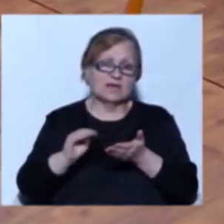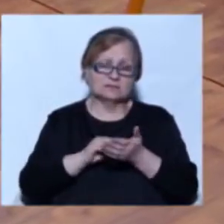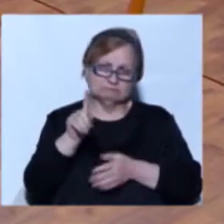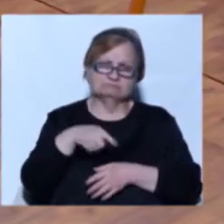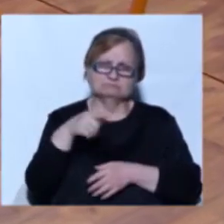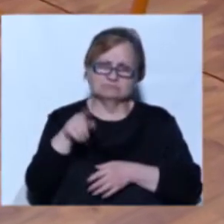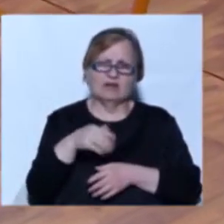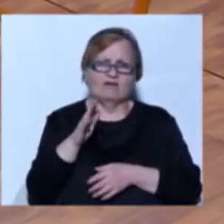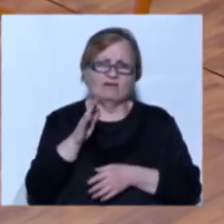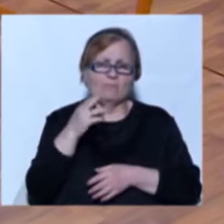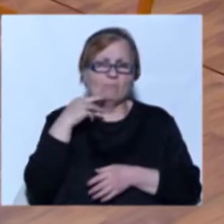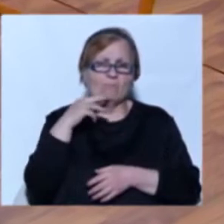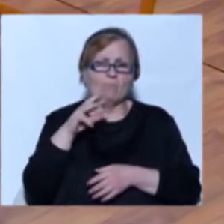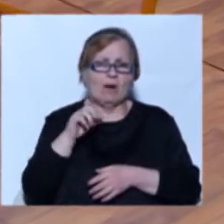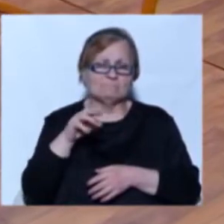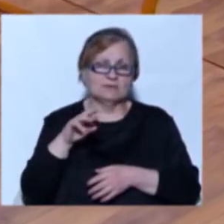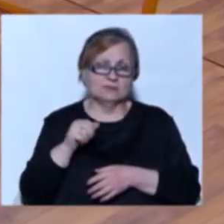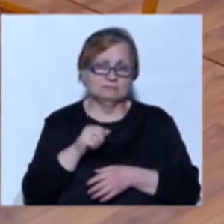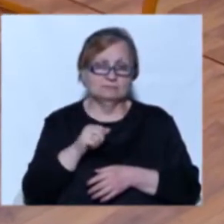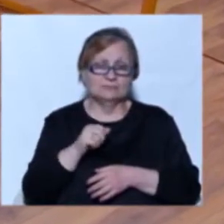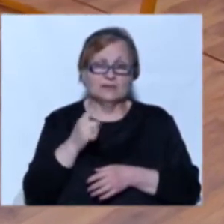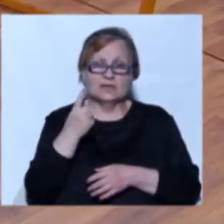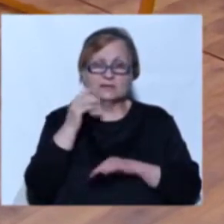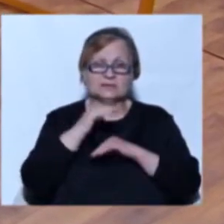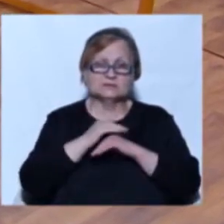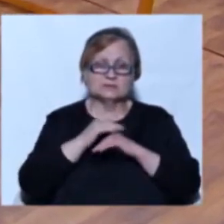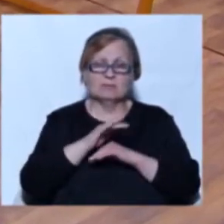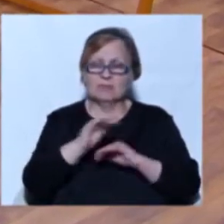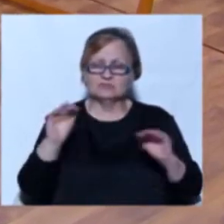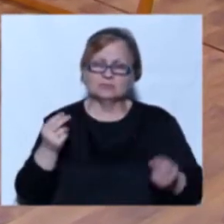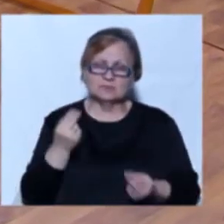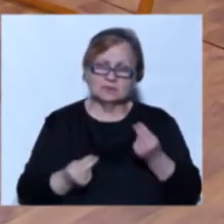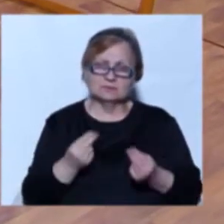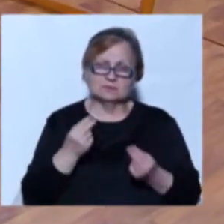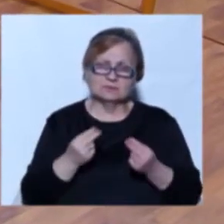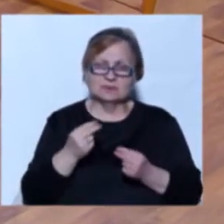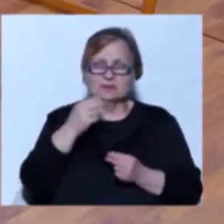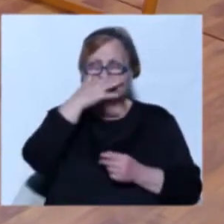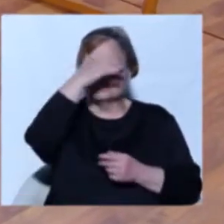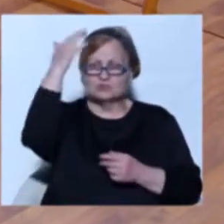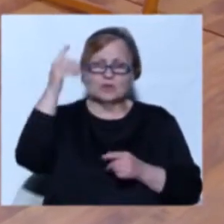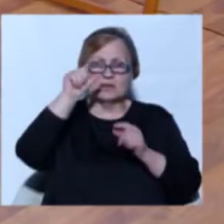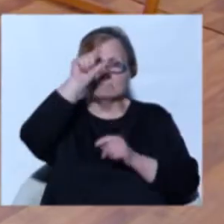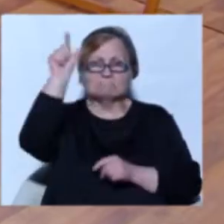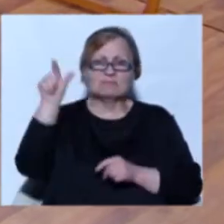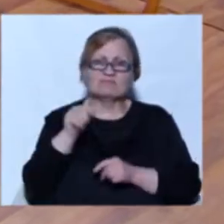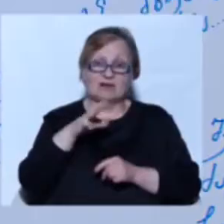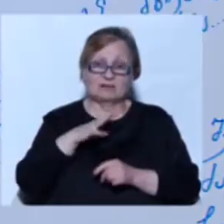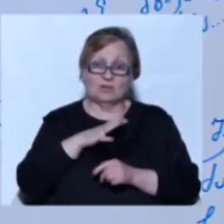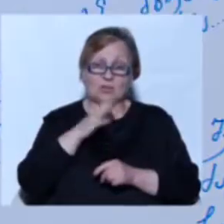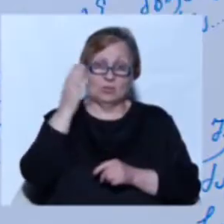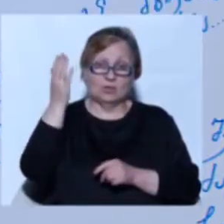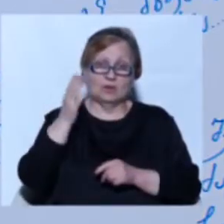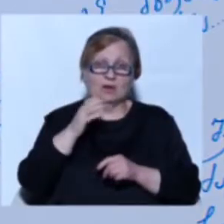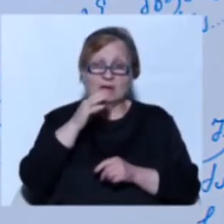ხოლმე. და ერთ საღამოსაც, როცა ბავშვები ეზოში თამაშობდნენ, ცაზე მშვენიერი მთვარე ყოფილა.